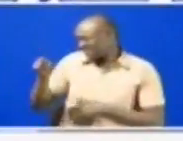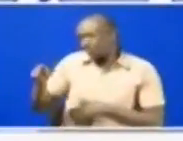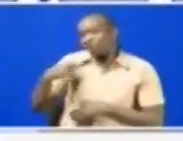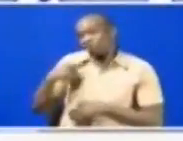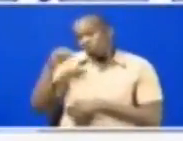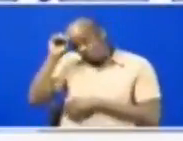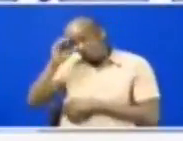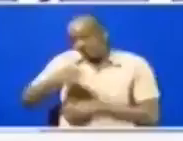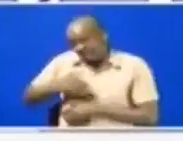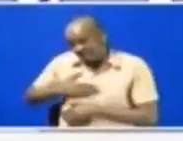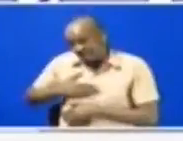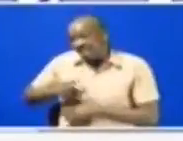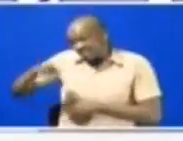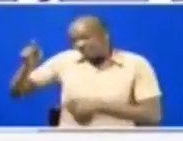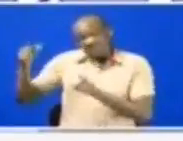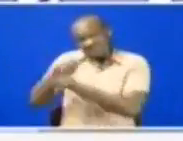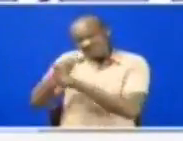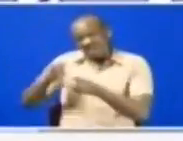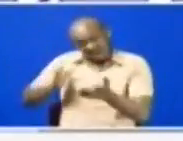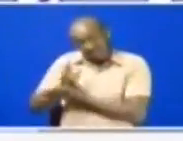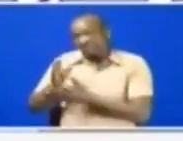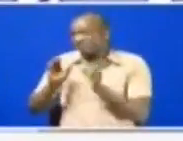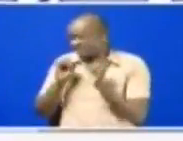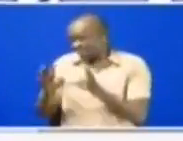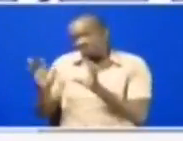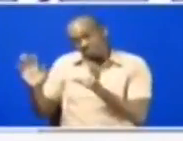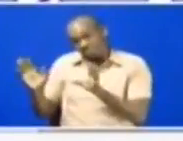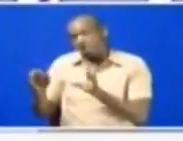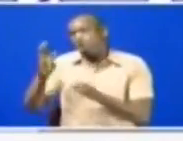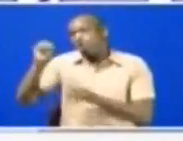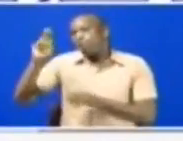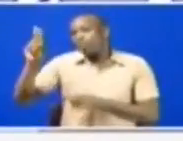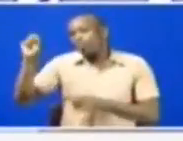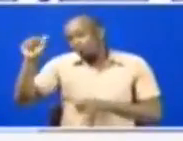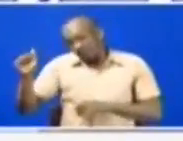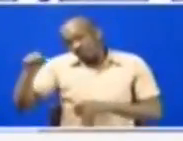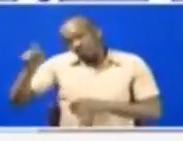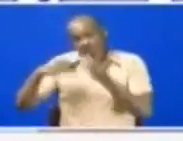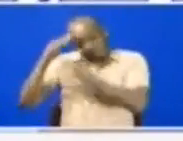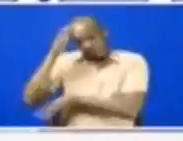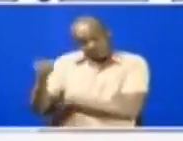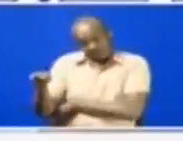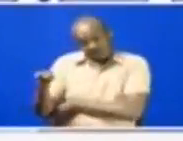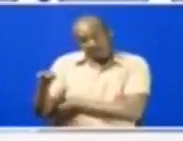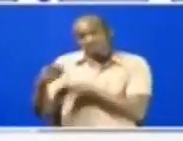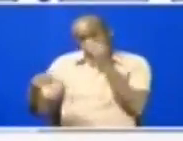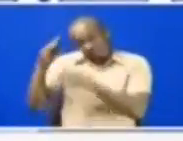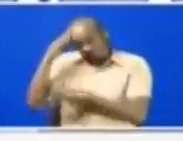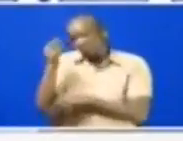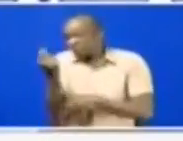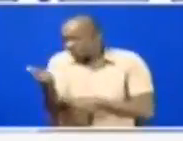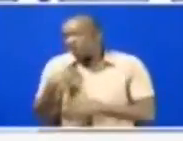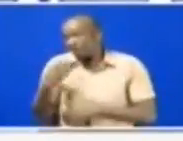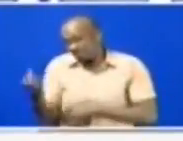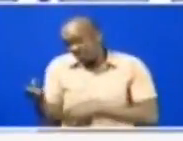Ilikuwa ni maoni tu. Sikuwa nimesema ati wako wanatetea haki zetu sana. Manake Musa wakati alikuwa kikuja alikuwa cheza professional. Sio tulikuwa na professional wachache